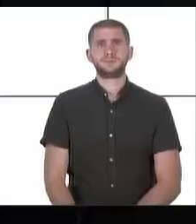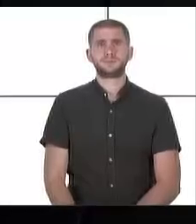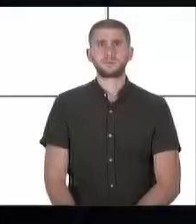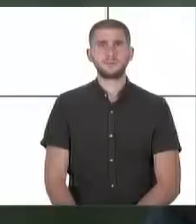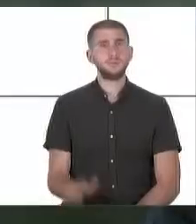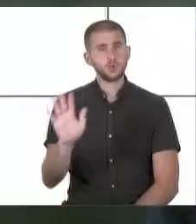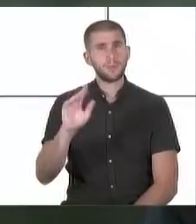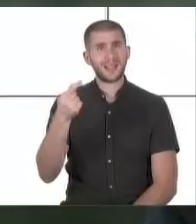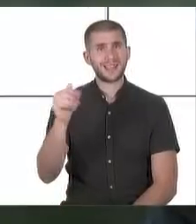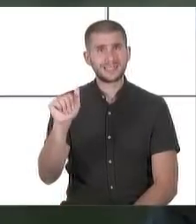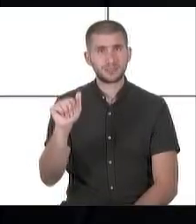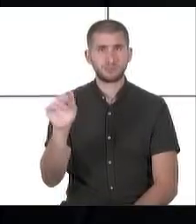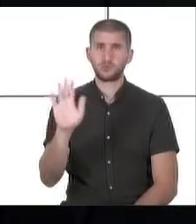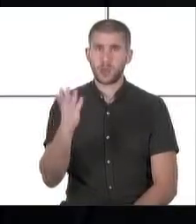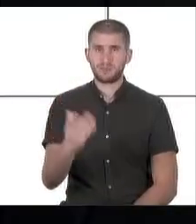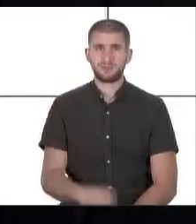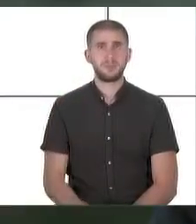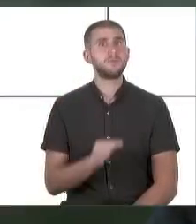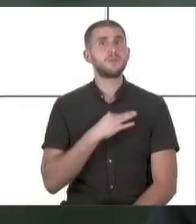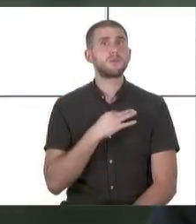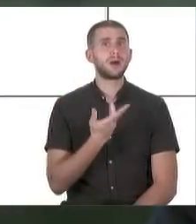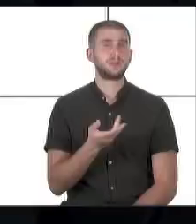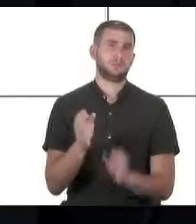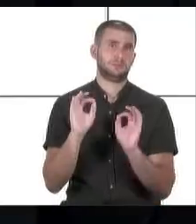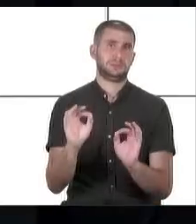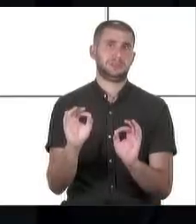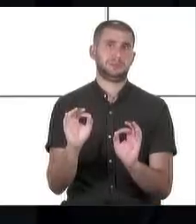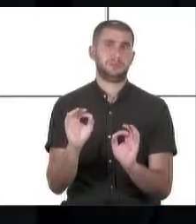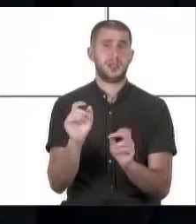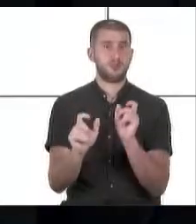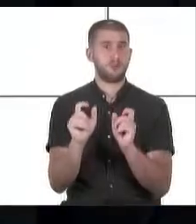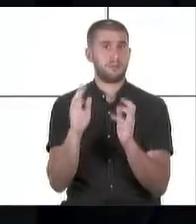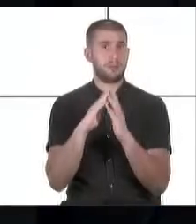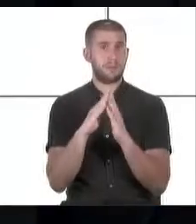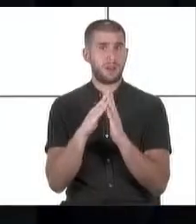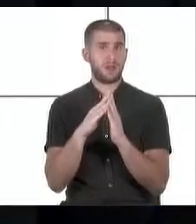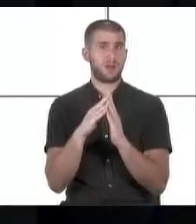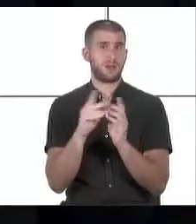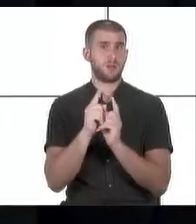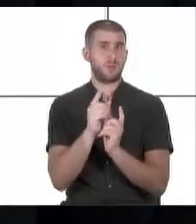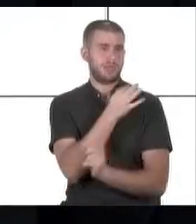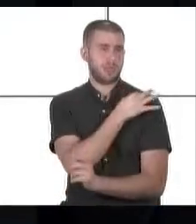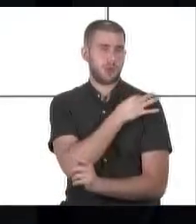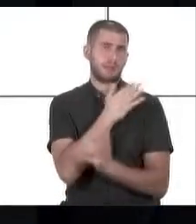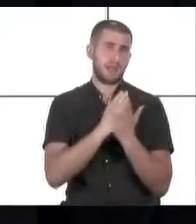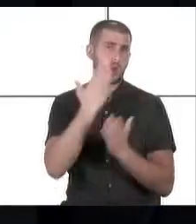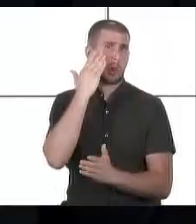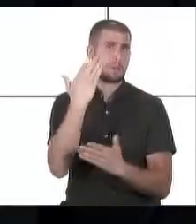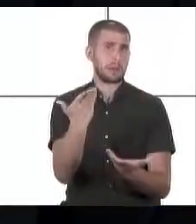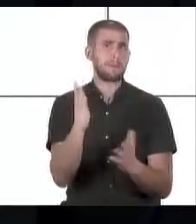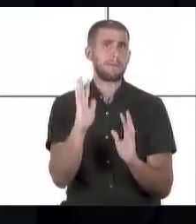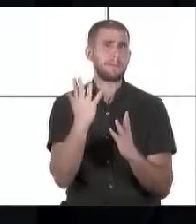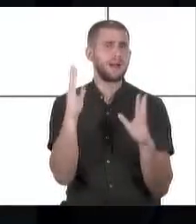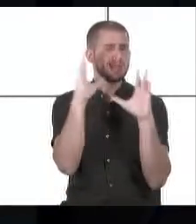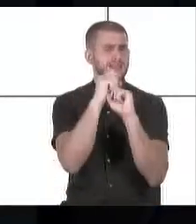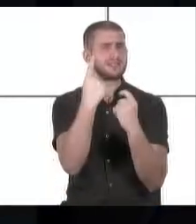שלום גדי אייזנקוט. שלום, שלום. מה שלומך? בסדר גמור. אנשים שיושבים בבית ומעבר לדרגות לא מכירים אותך בעצם. מה